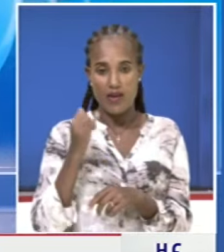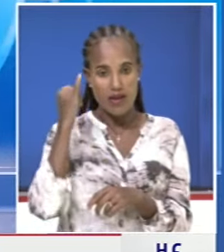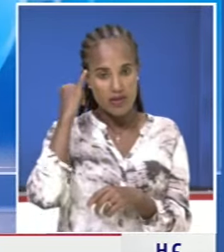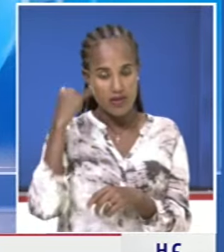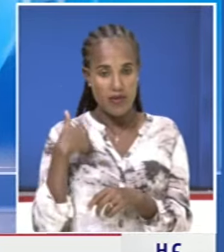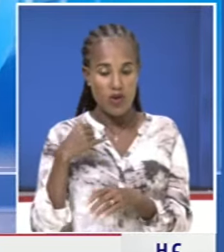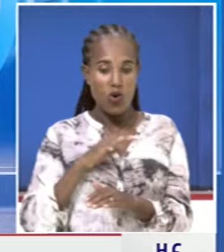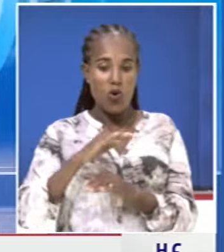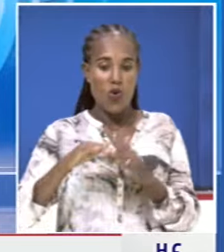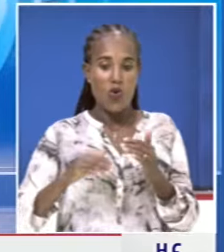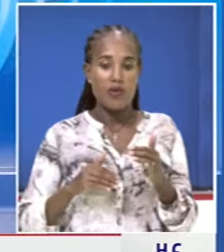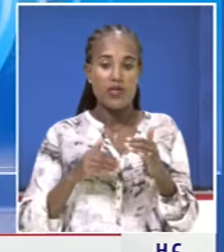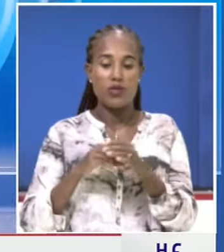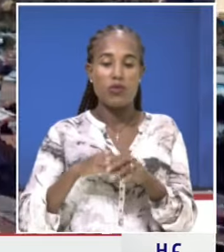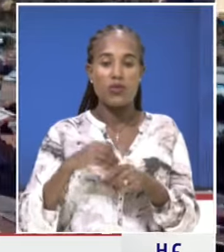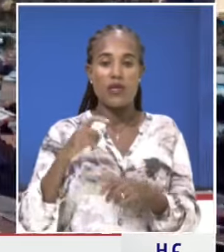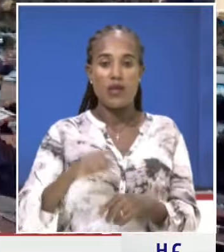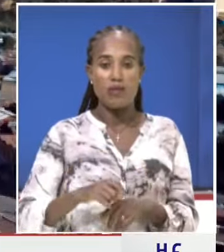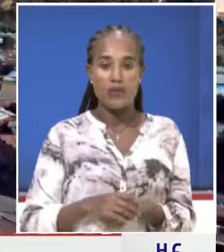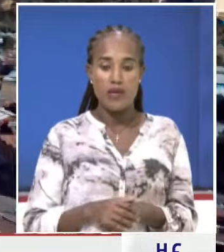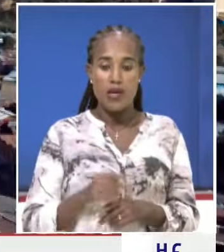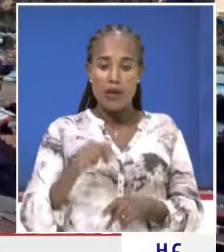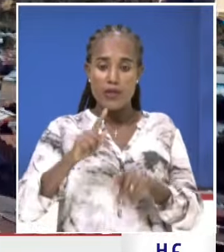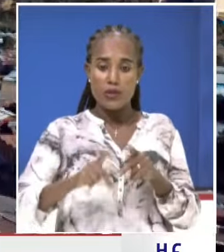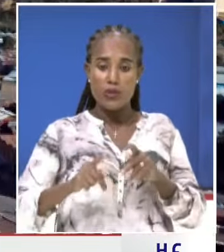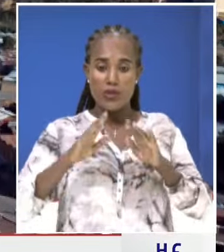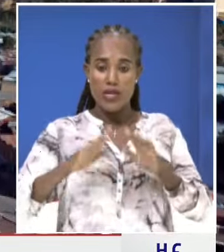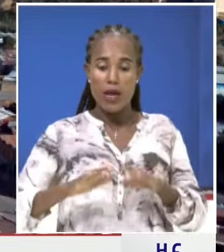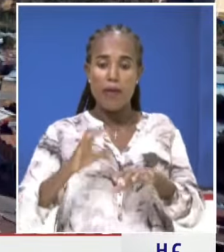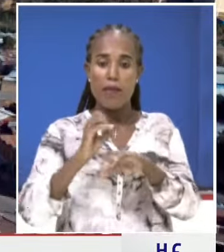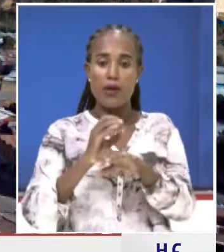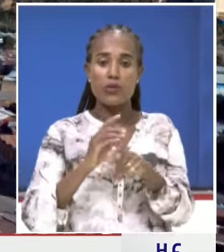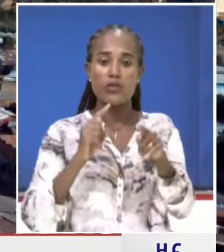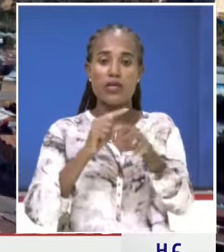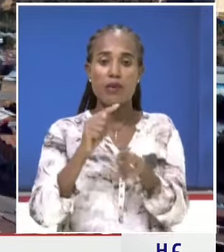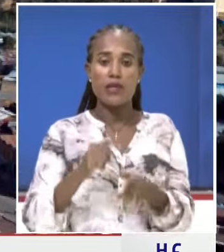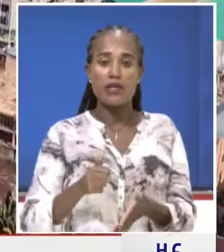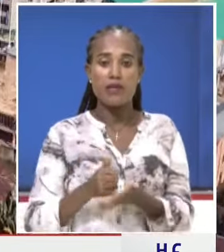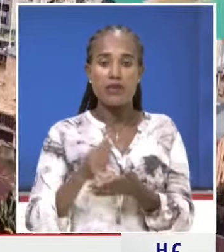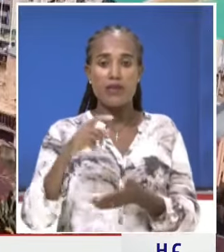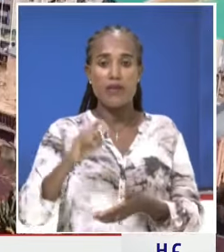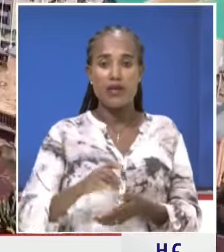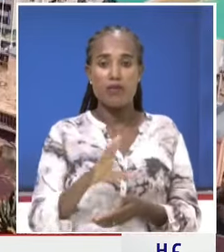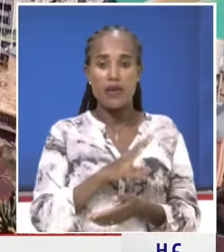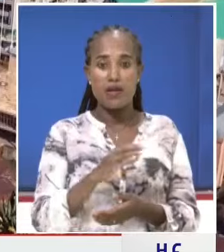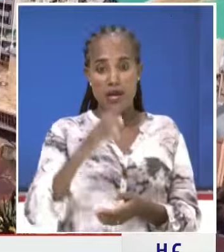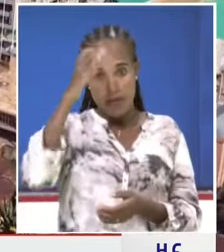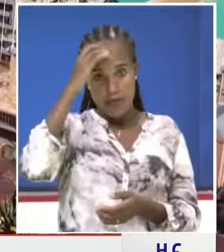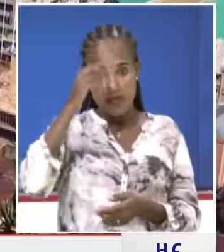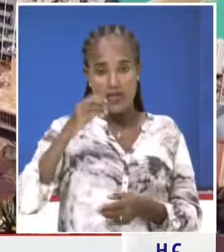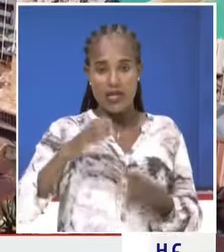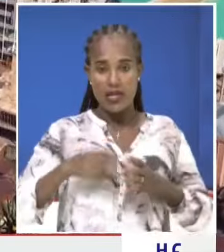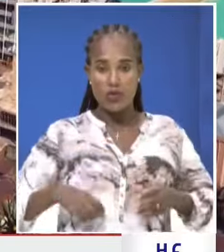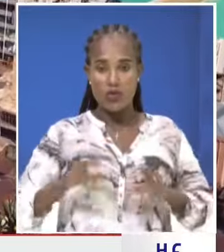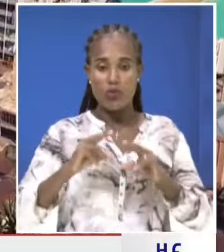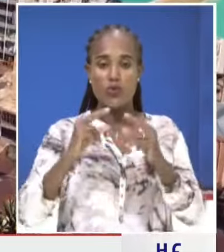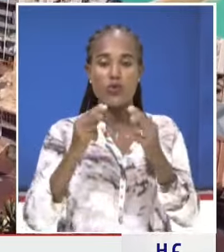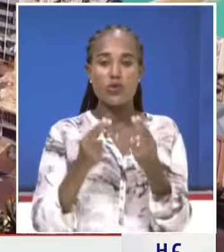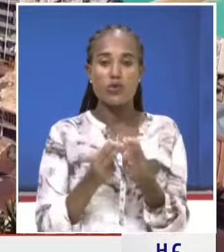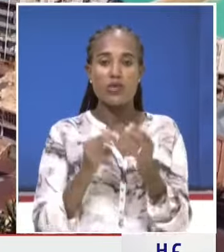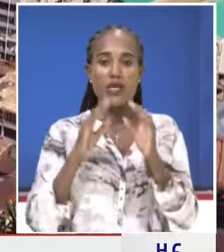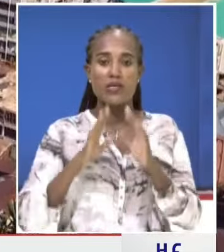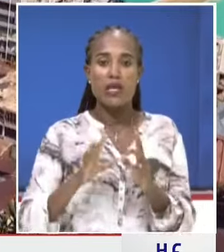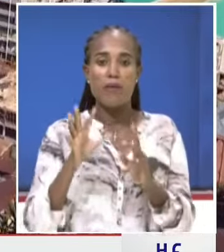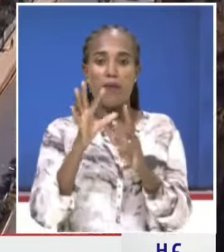ስለዚህ ሁሉም የየድርሻውን መወጣት አለበት። ህብረተሰቡ የሰላም ካውንስሉን ተግባር ሊደግፍ እንደሚገባና መንግስትና የታጠቁ ኃይሎችም